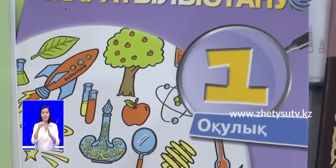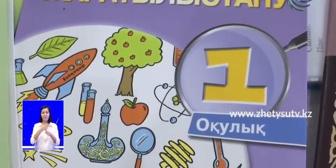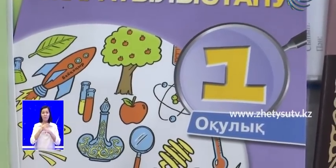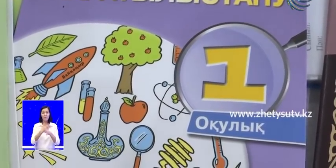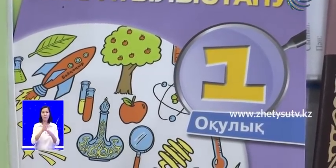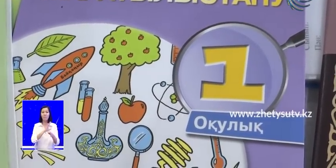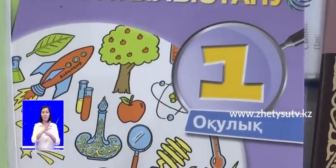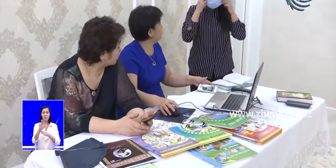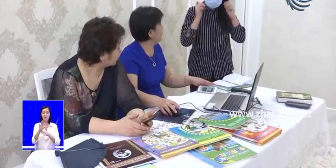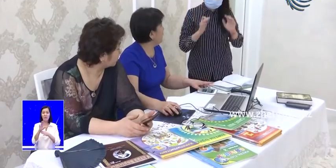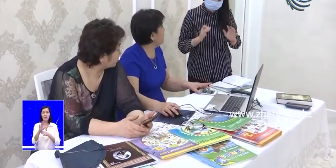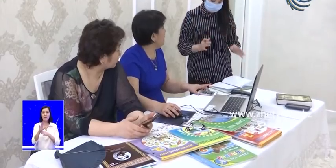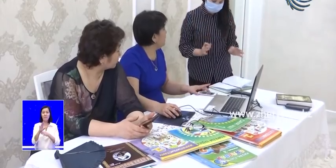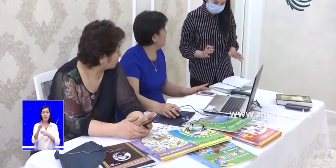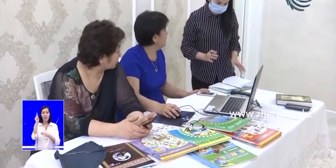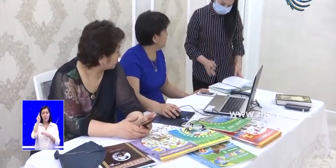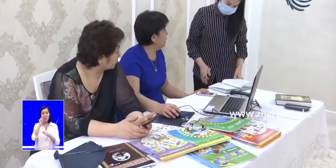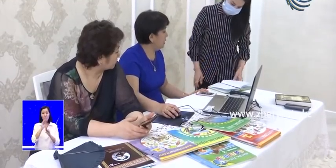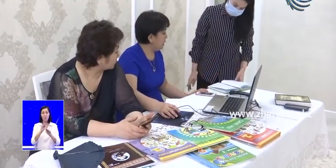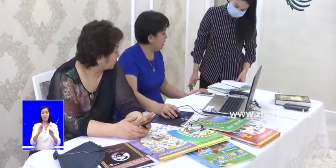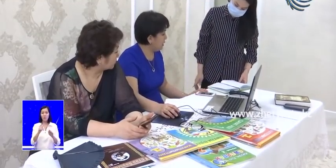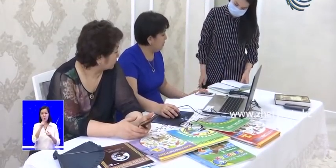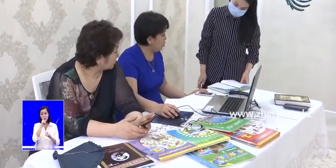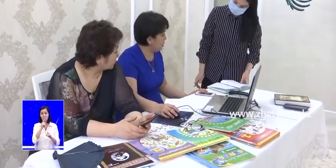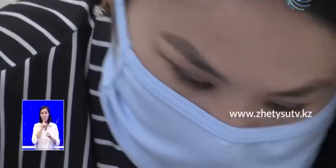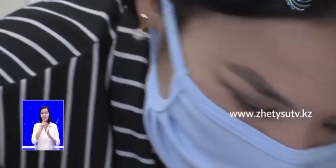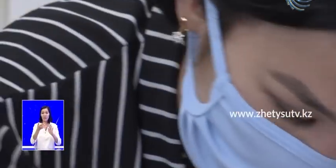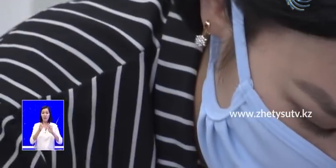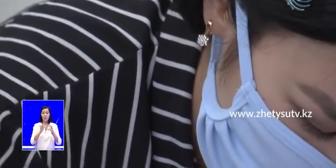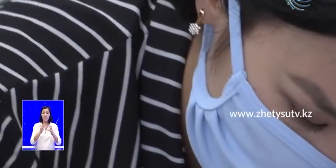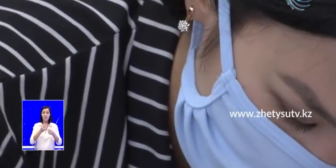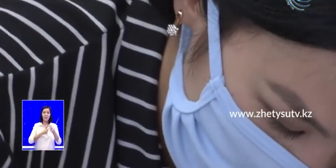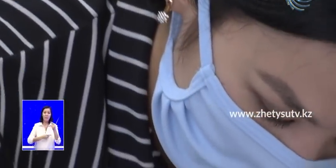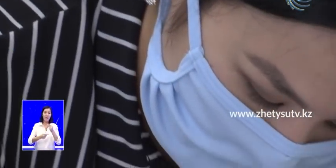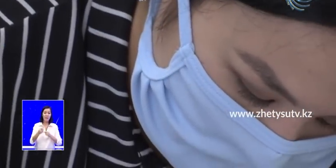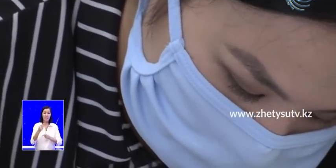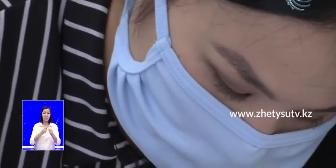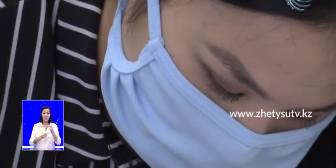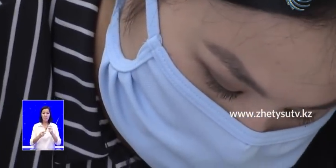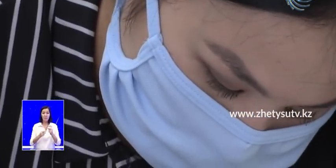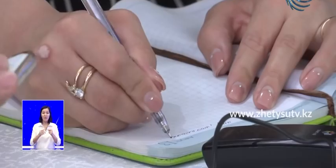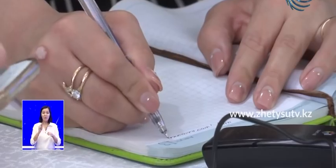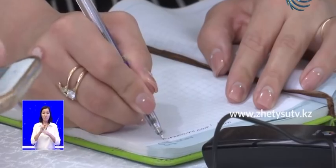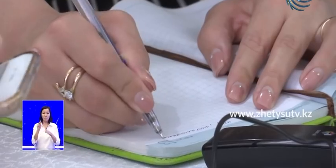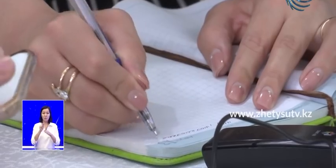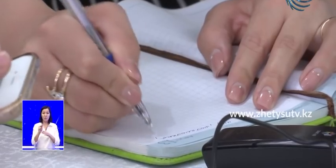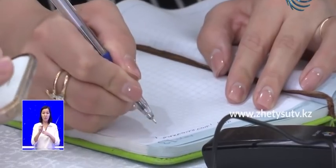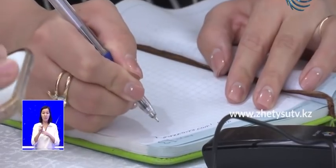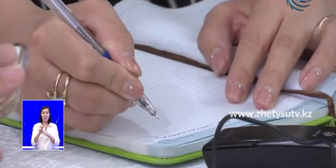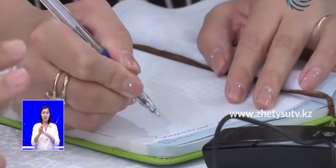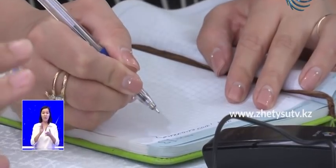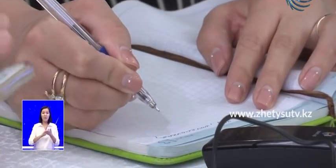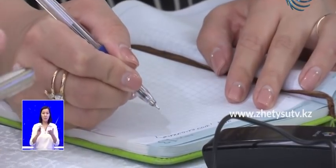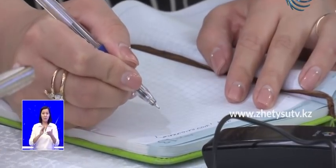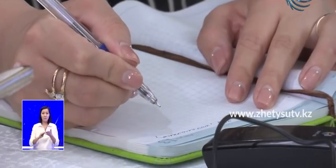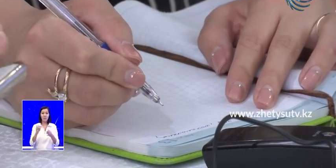жібереді. Ал оқушылар түсінбеген жағдайда әлеуметтік желі арқылы кері байланысқа шығып, ауызша түсіндіреді. Ал жазбаша тапсырмалар мен